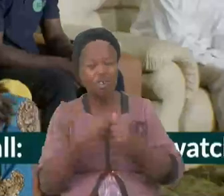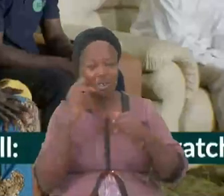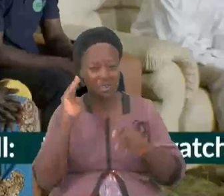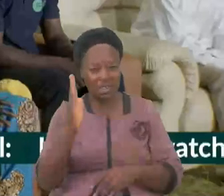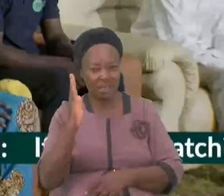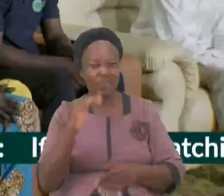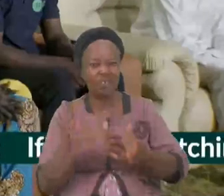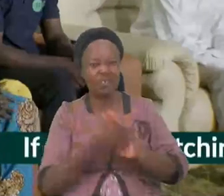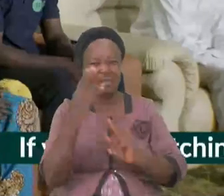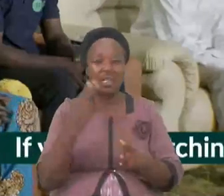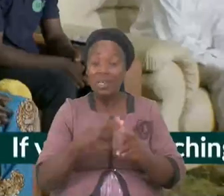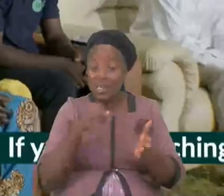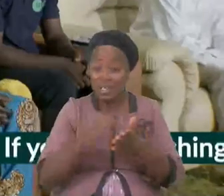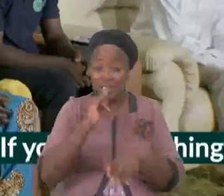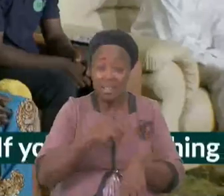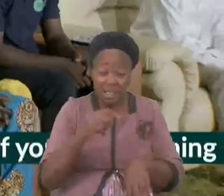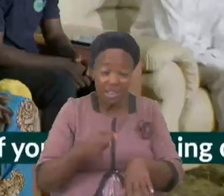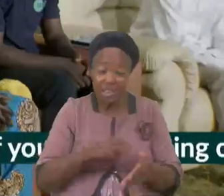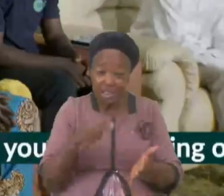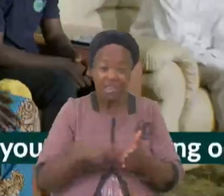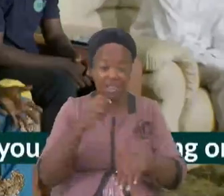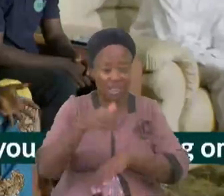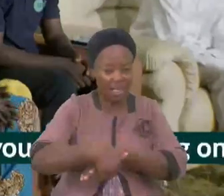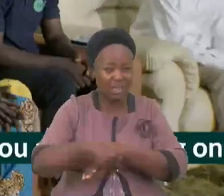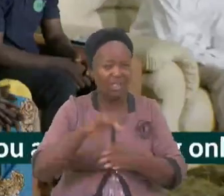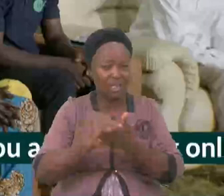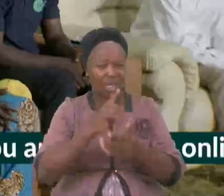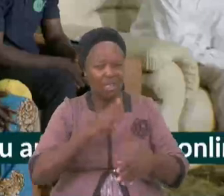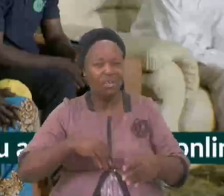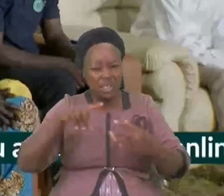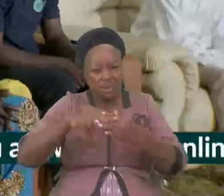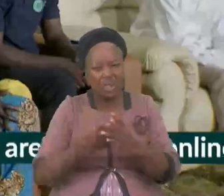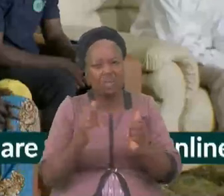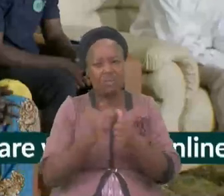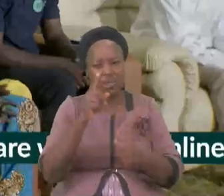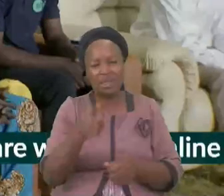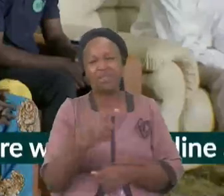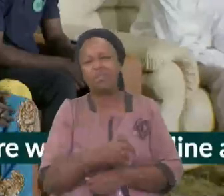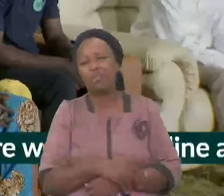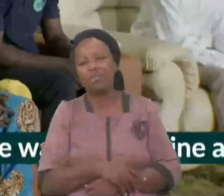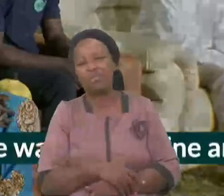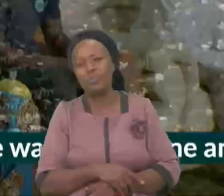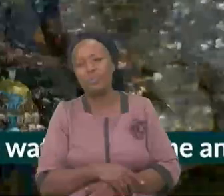Et ce soir, que Dieu commence avec toi.